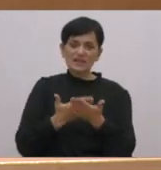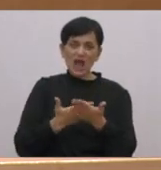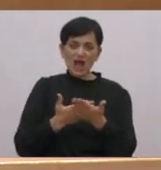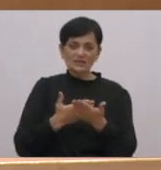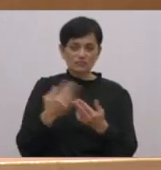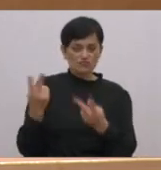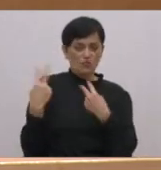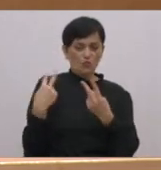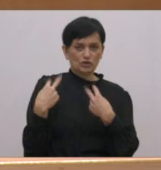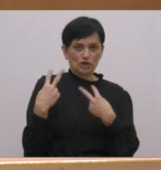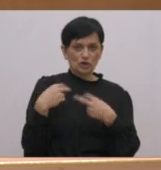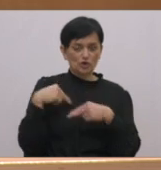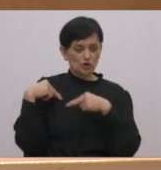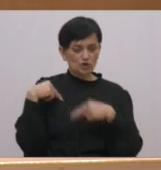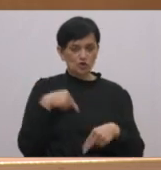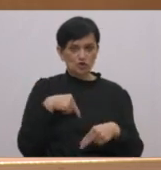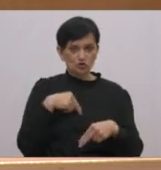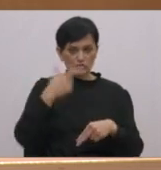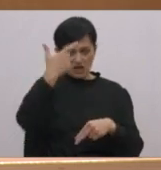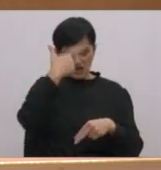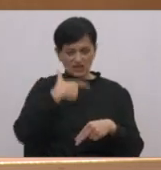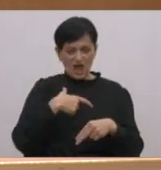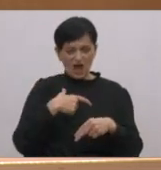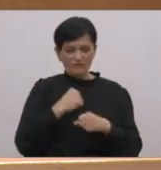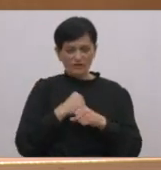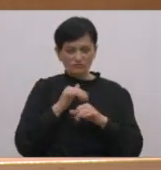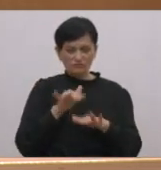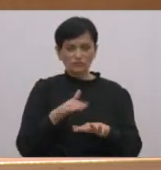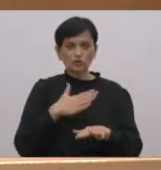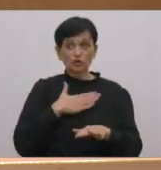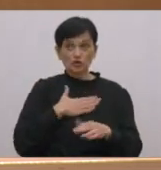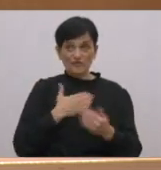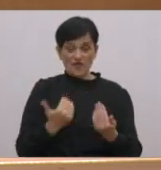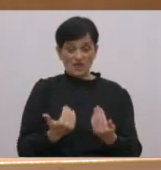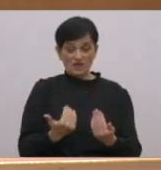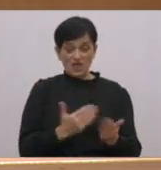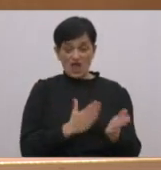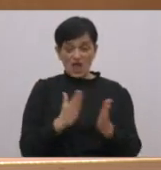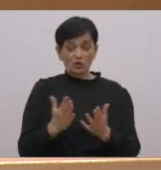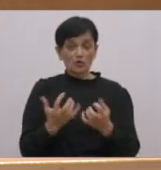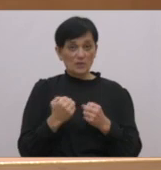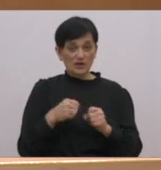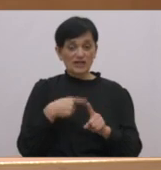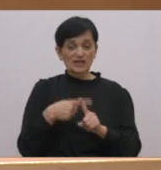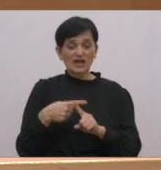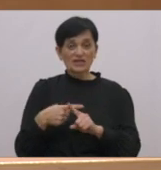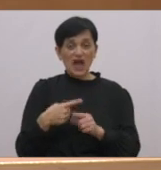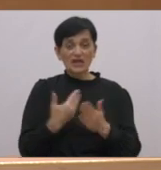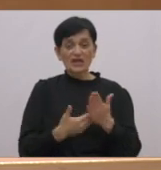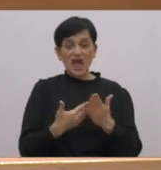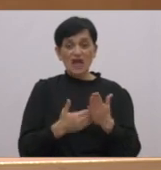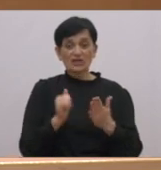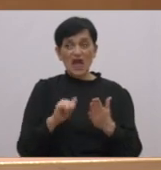მოსაჩვენებლად იშრომა და თავი დადო, რომ ჩვენ ამ ეტაპზე მიგვეღო დადებითი რეკომენდაცია